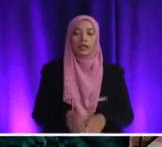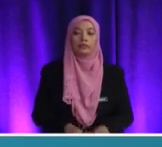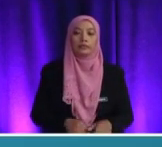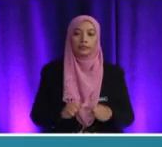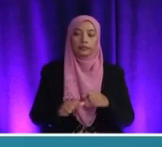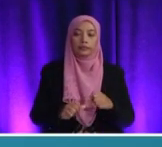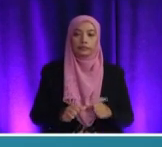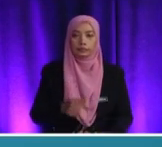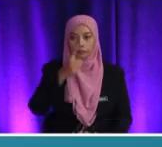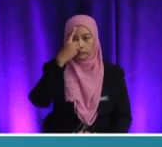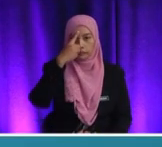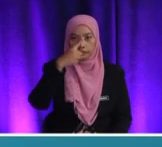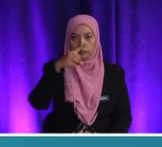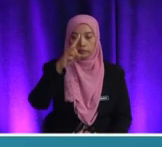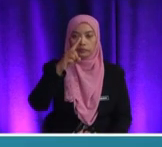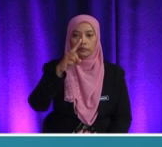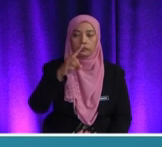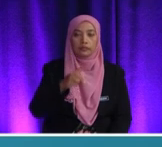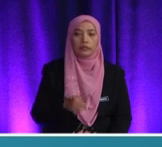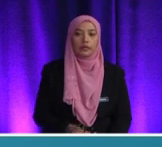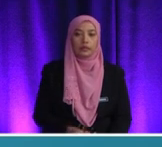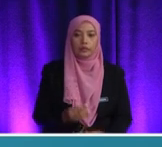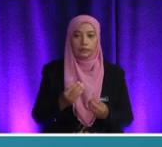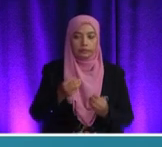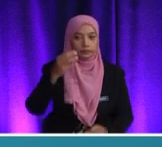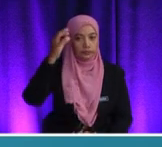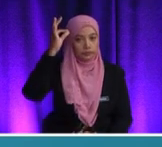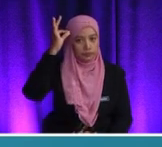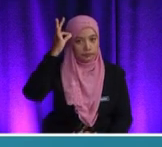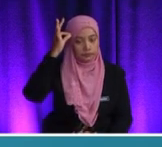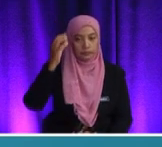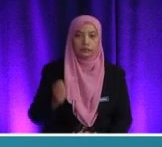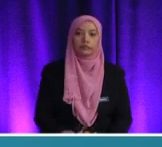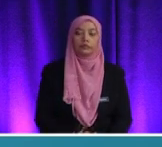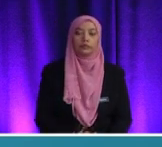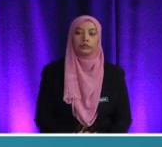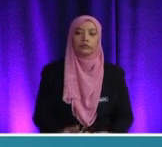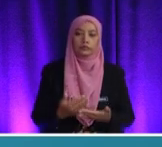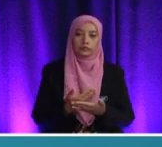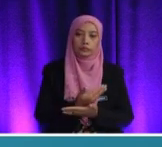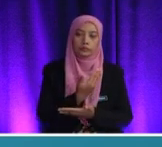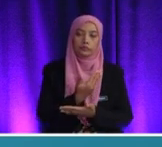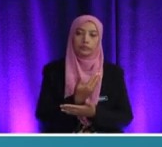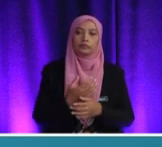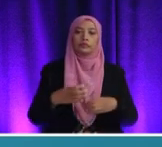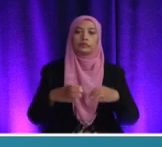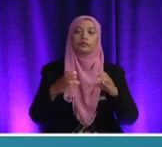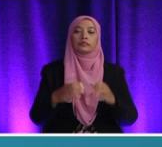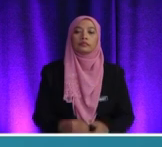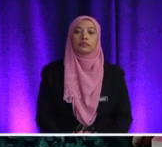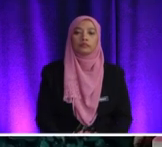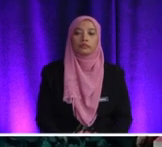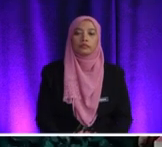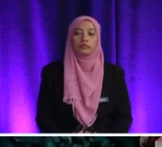mengemukakan ide baru bagi meningkatkan ke boleh pasaran secara berkat